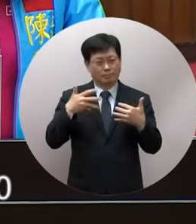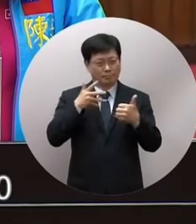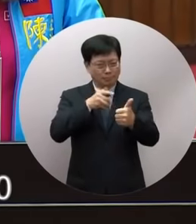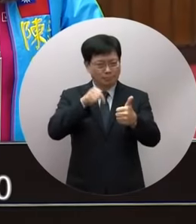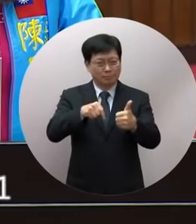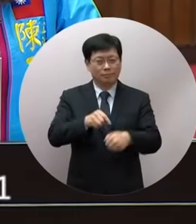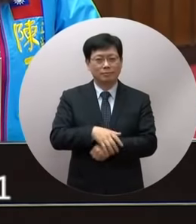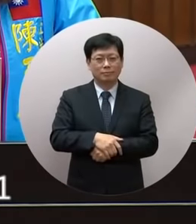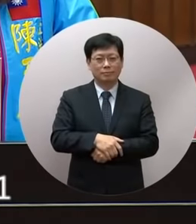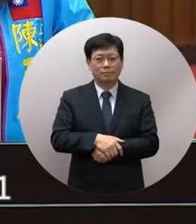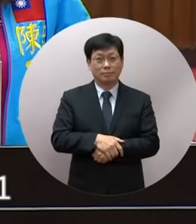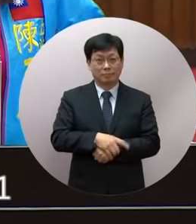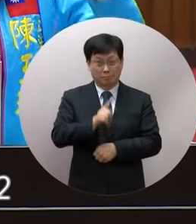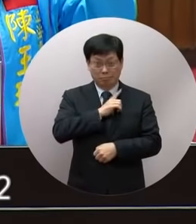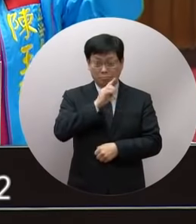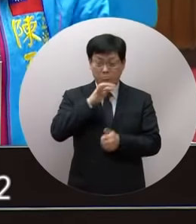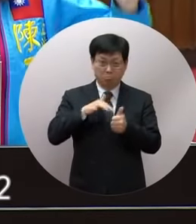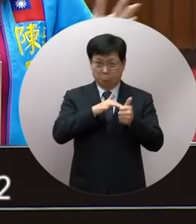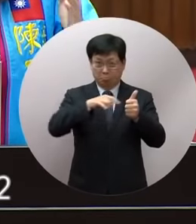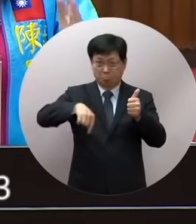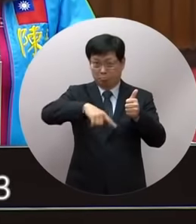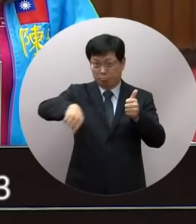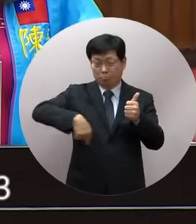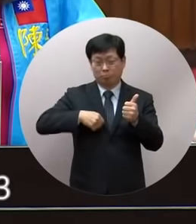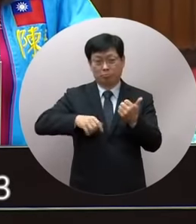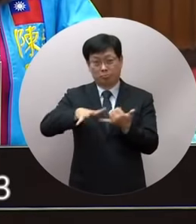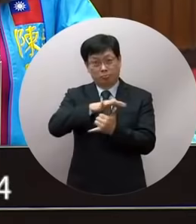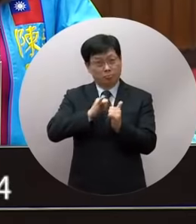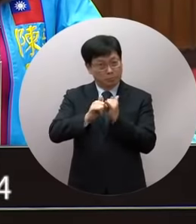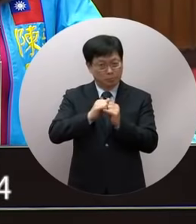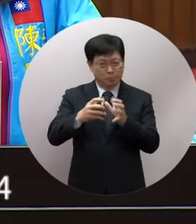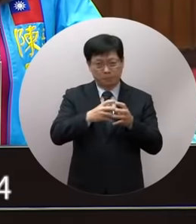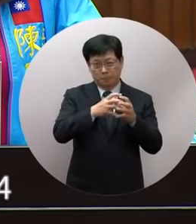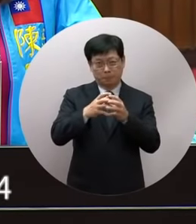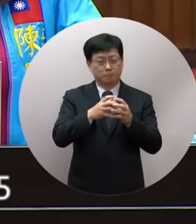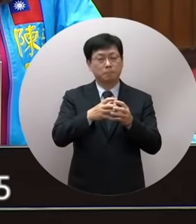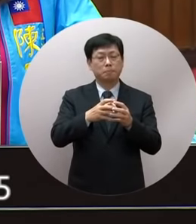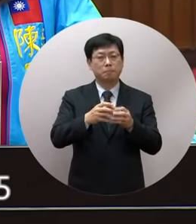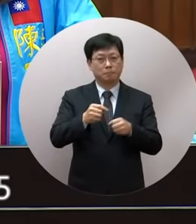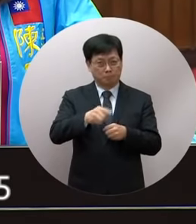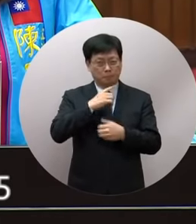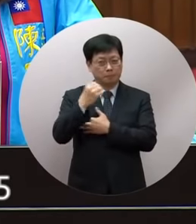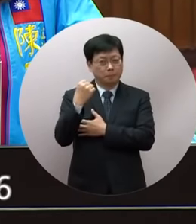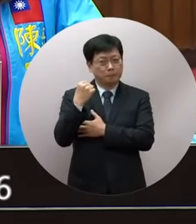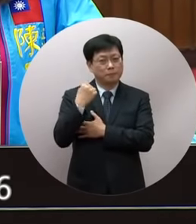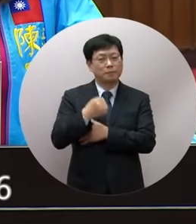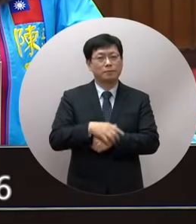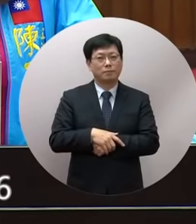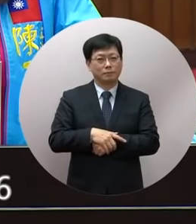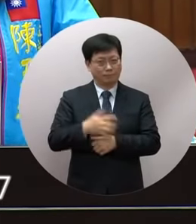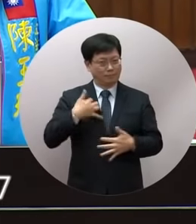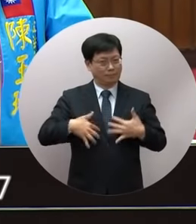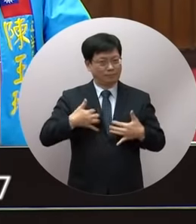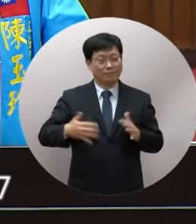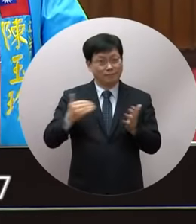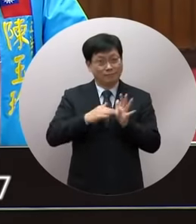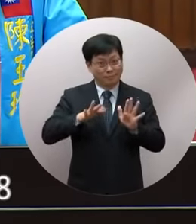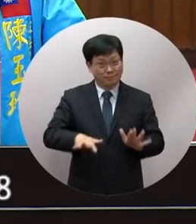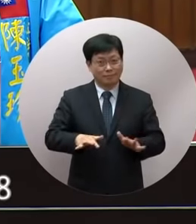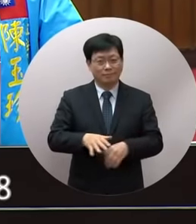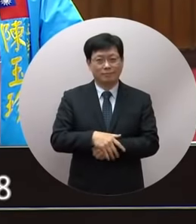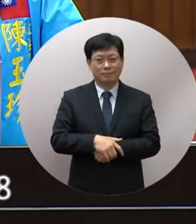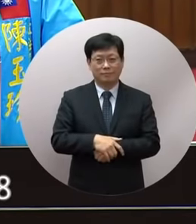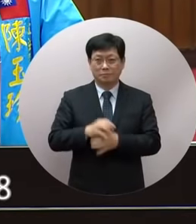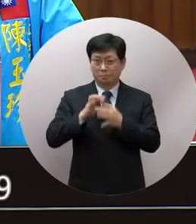题。那在您的带领，还有我们全国人民都很同心协力的这个一起的这个努力下哈，那很高兴哦，到今天我们